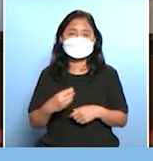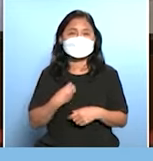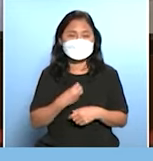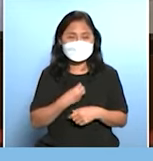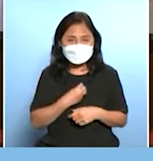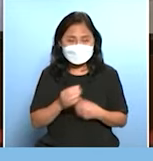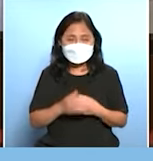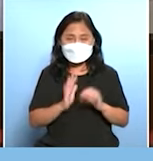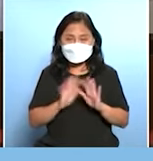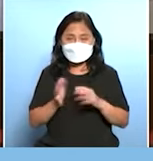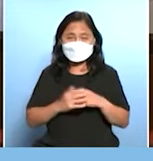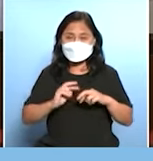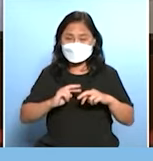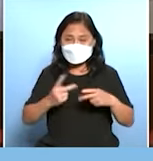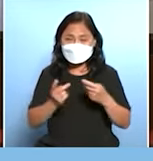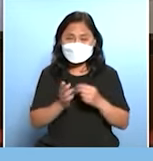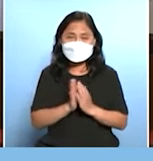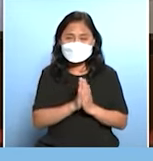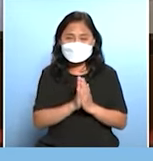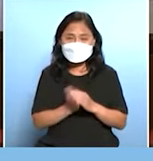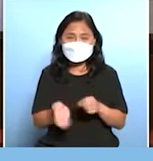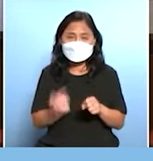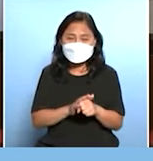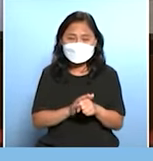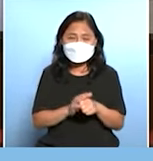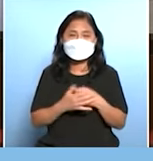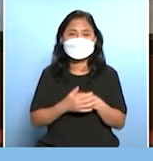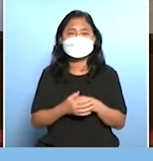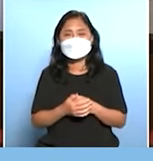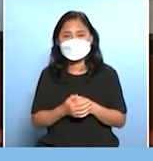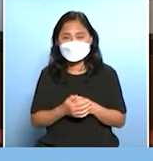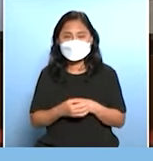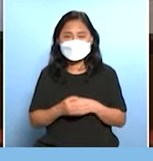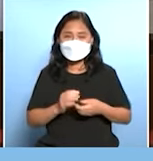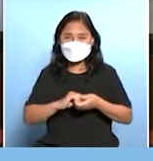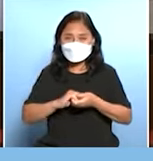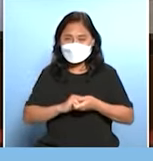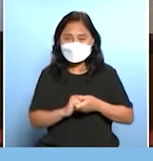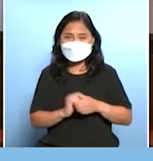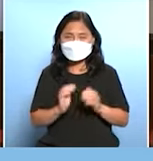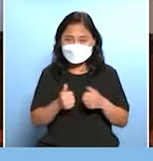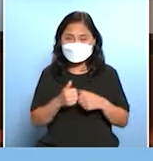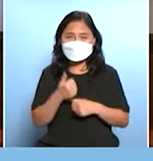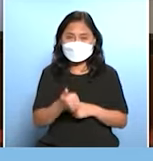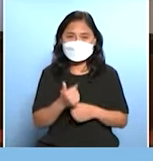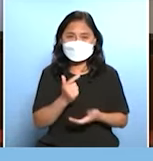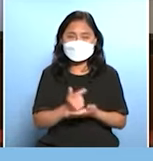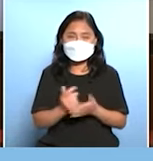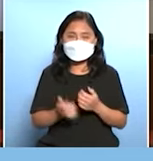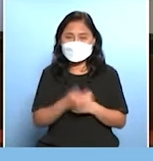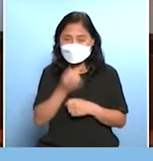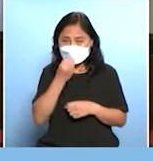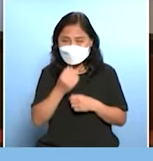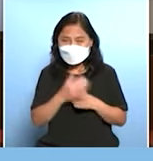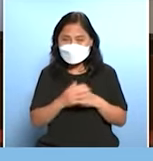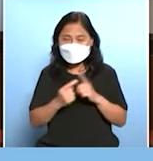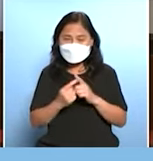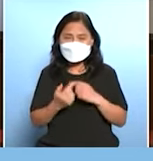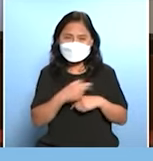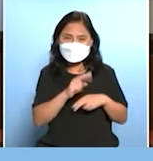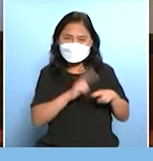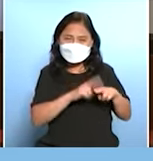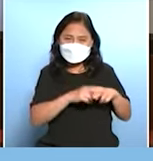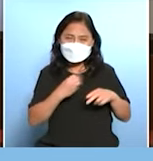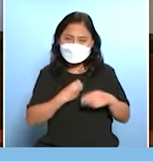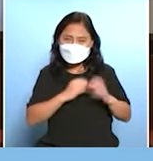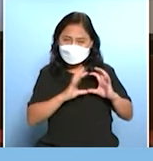發揮協同效應才是最重要。過去港人在對內地的醫療機構可能是比較沒有那麼多信心，